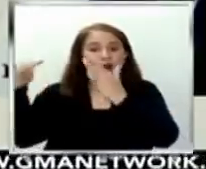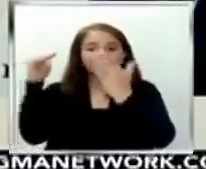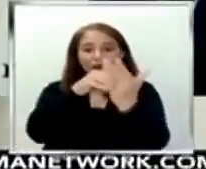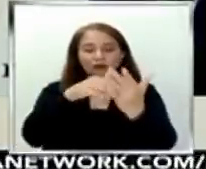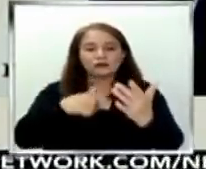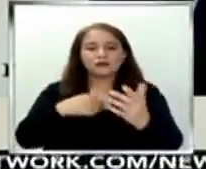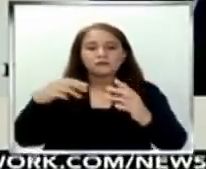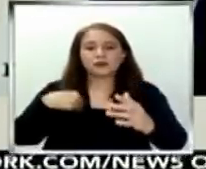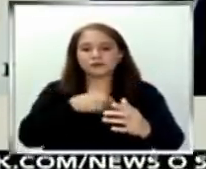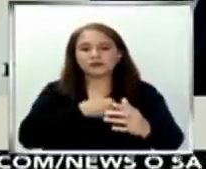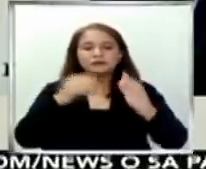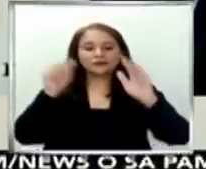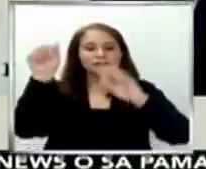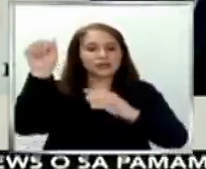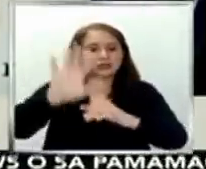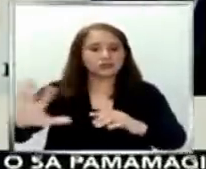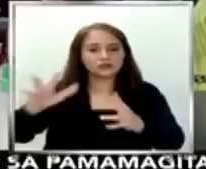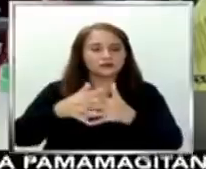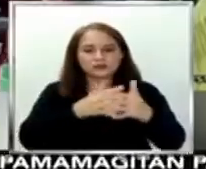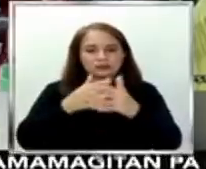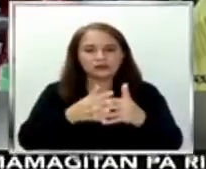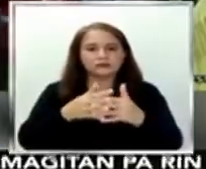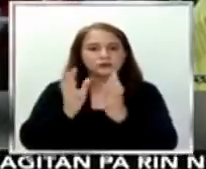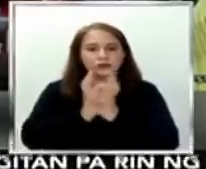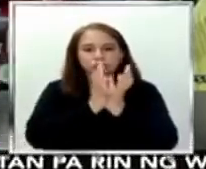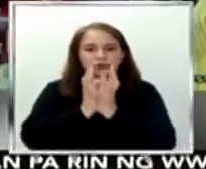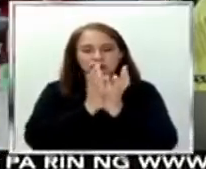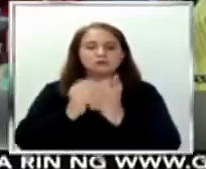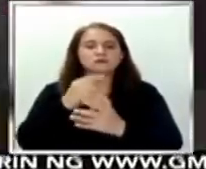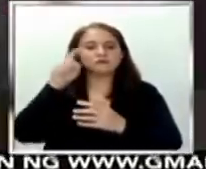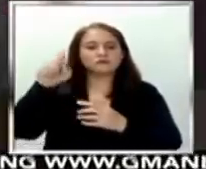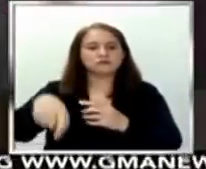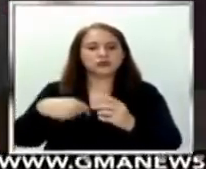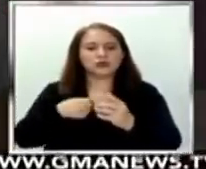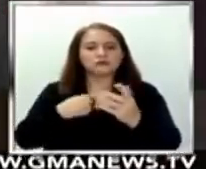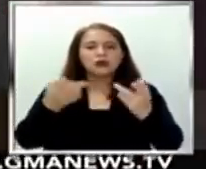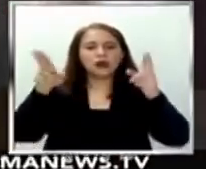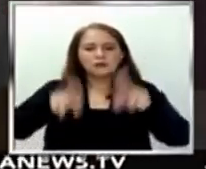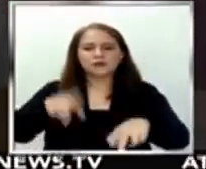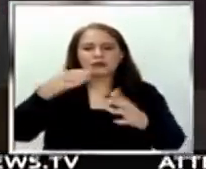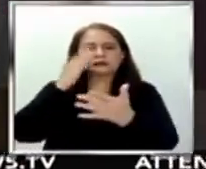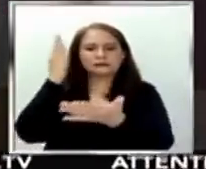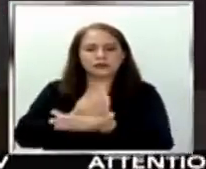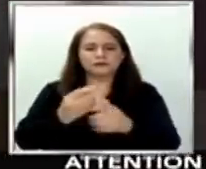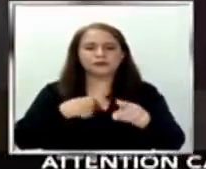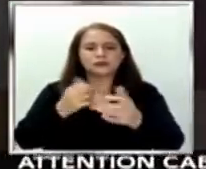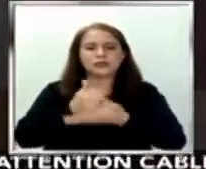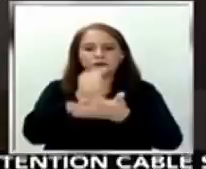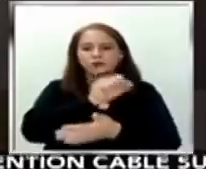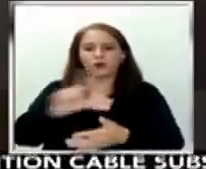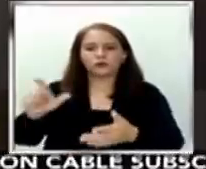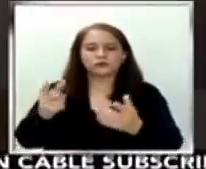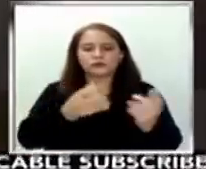American community. Sabi ni Biden, dapat nang matigil ang mga ganitong insidente at kinakailangan daw ng tulong ng lahat para magawa ito.